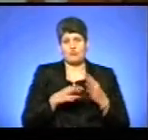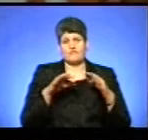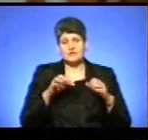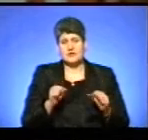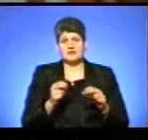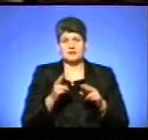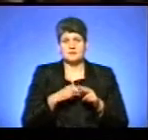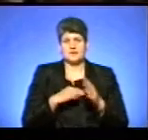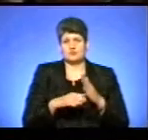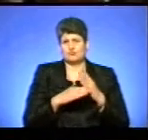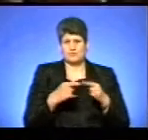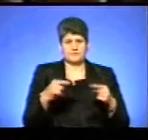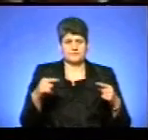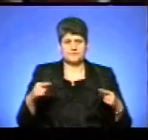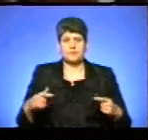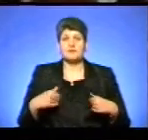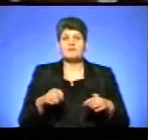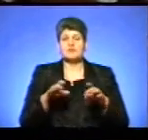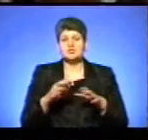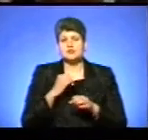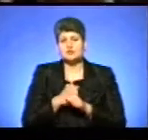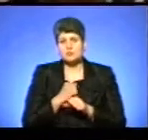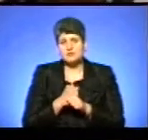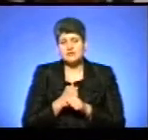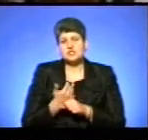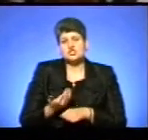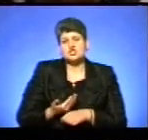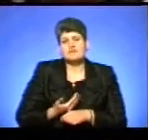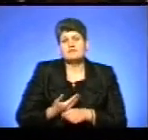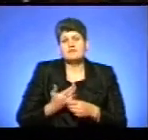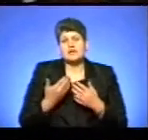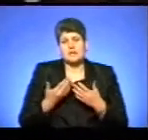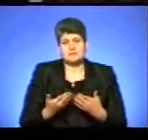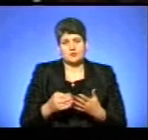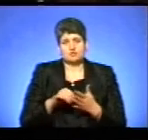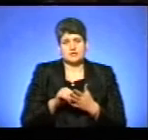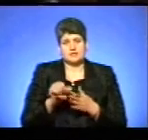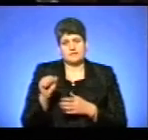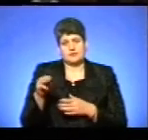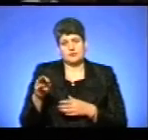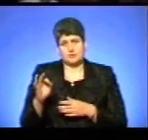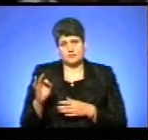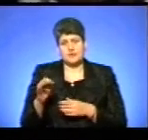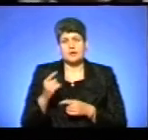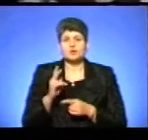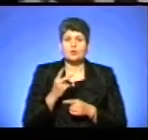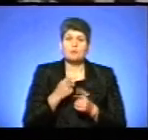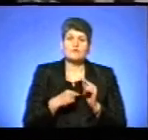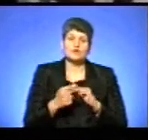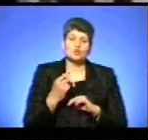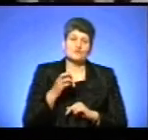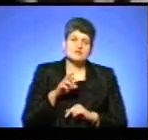допомоги чиновників. Вирішили зробити з живими учасниками АТО, хто повернувся,